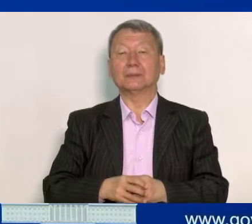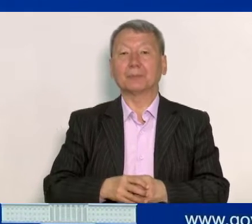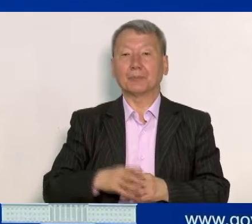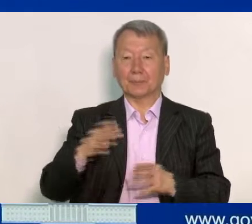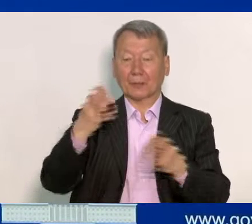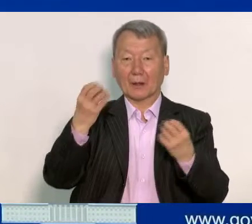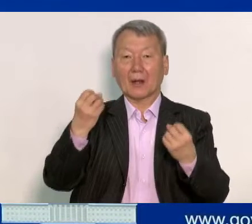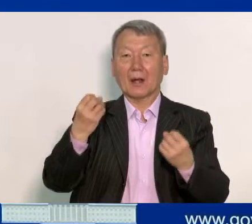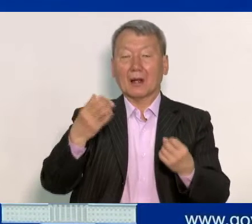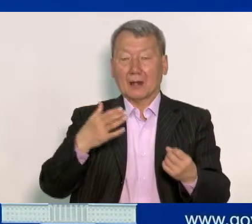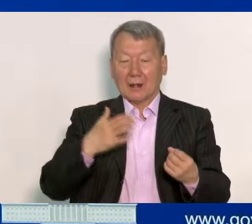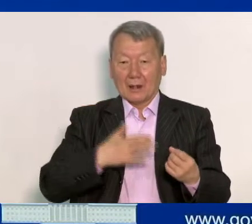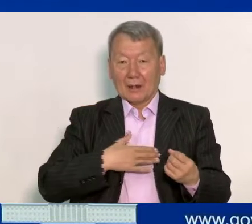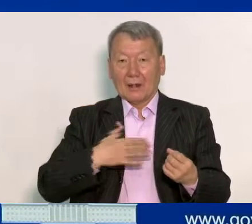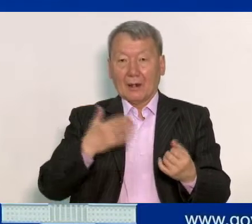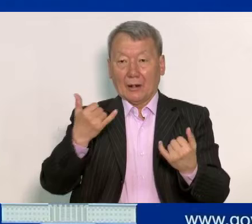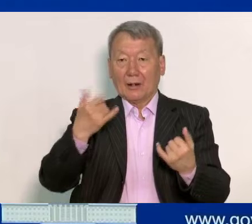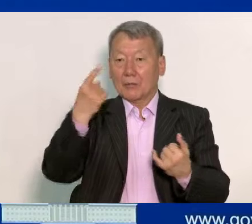Мындан сырткары бизде азыр